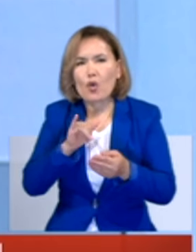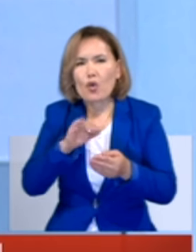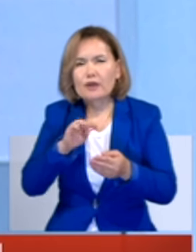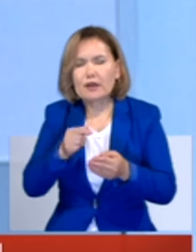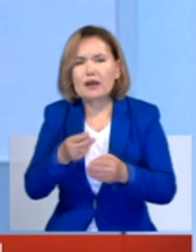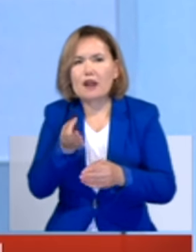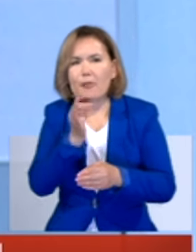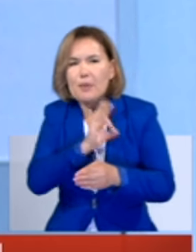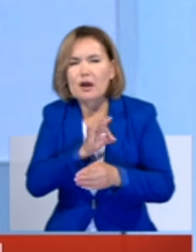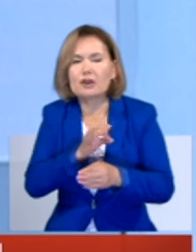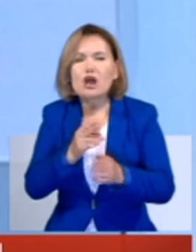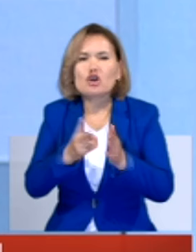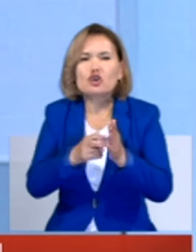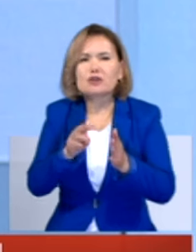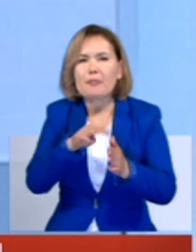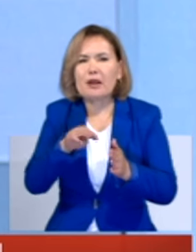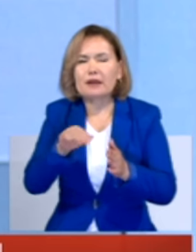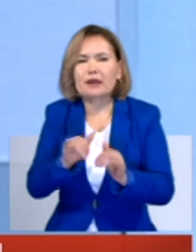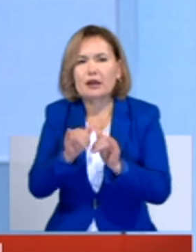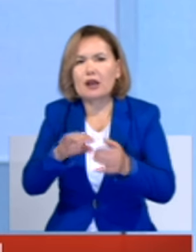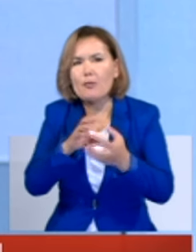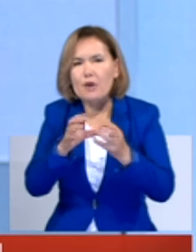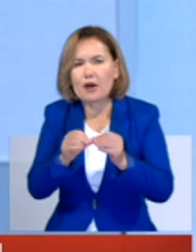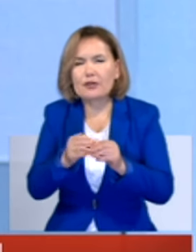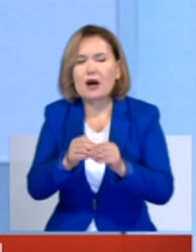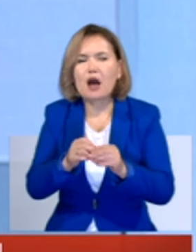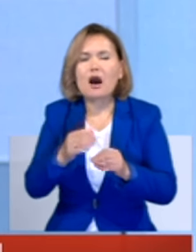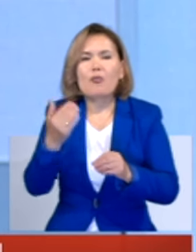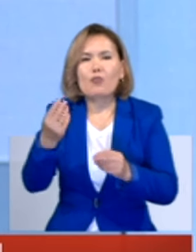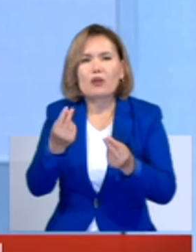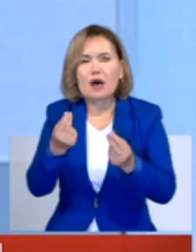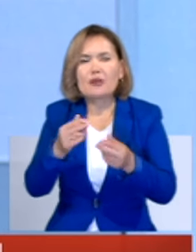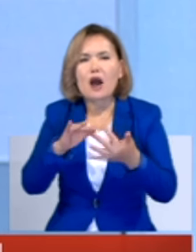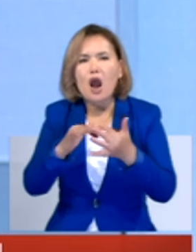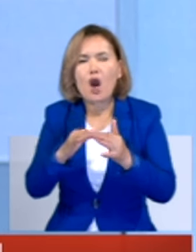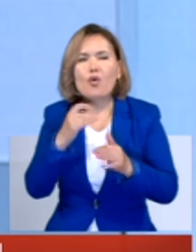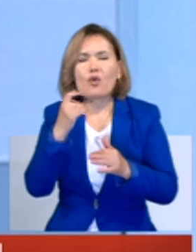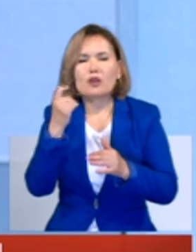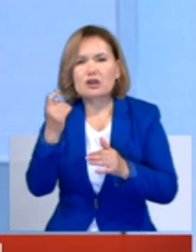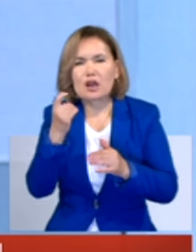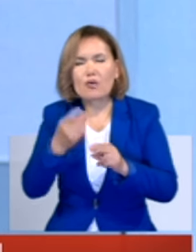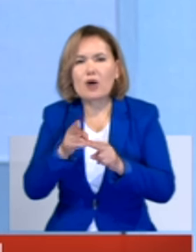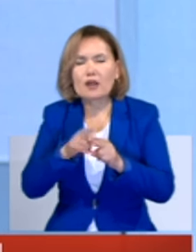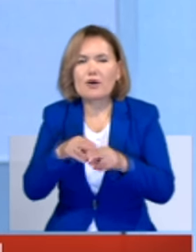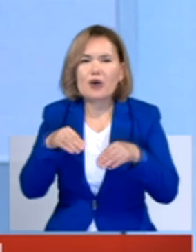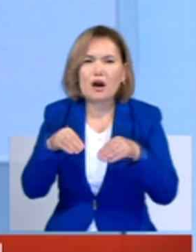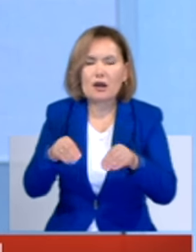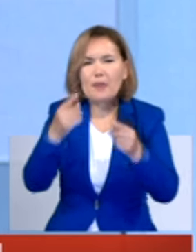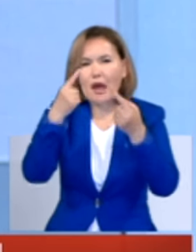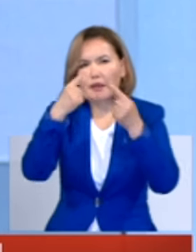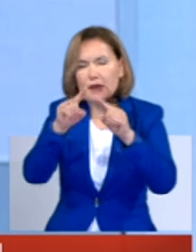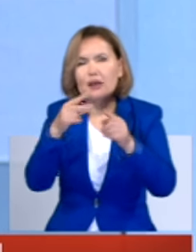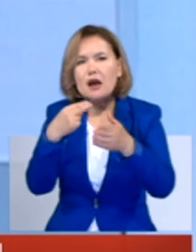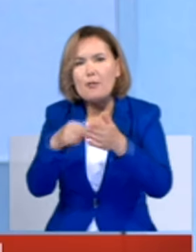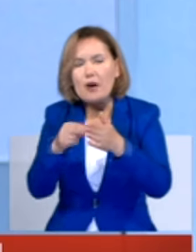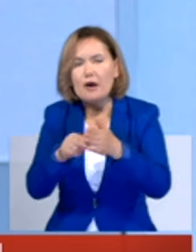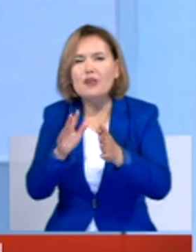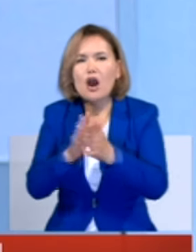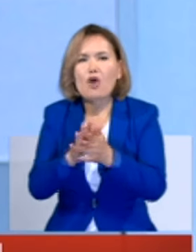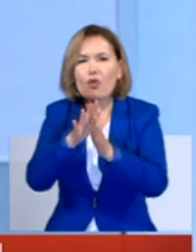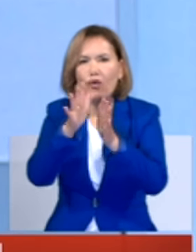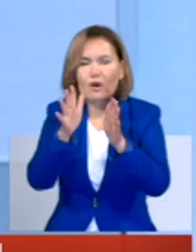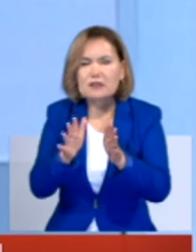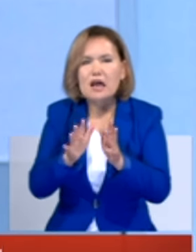қаражат 700 миллиард теңгеден асады. Бұл ақша ауыл және орман шаруашылықтарына техника сатып алудан бастап, қоқыс